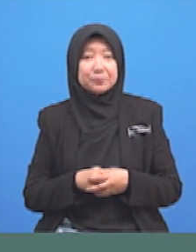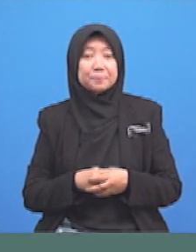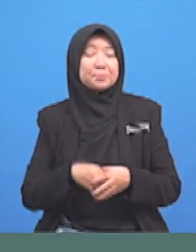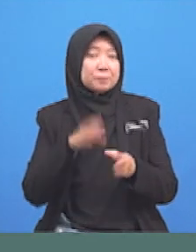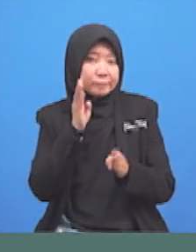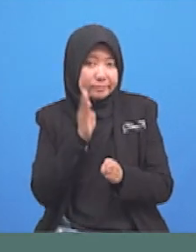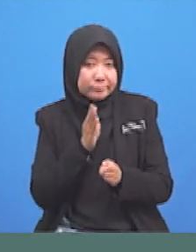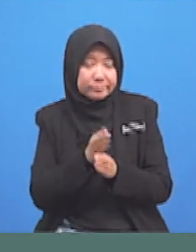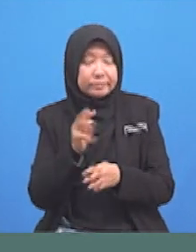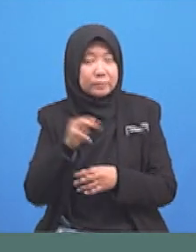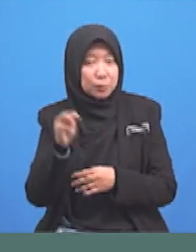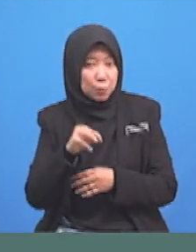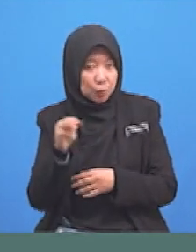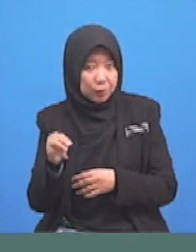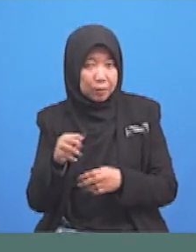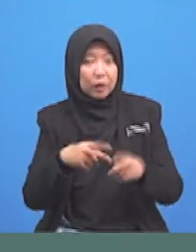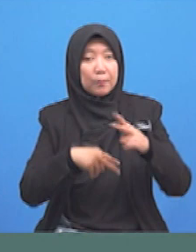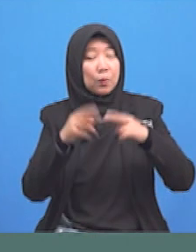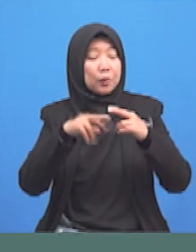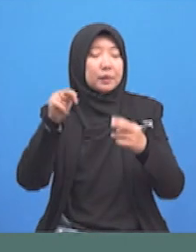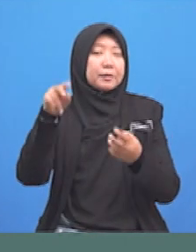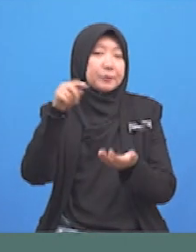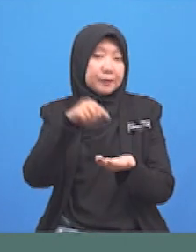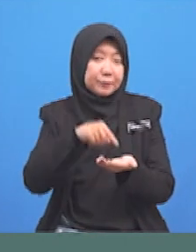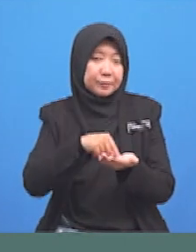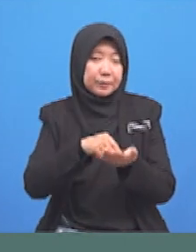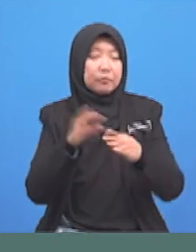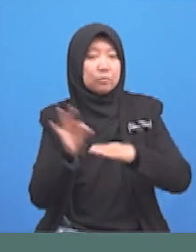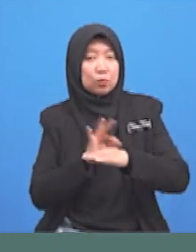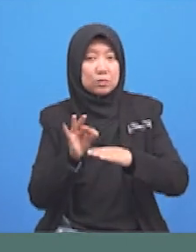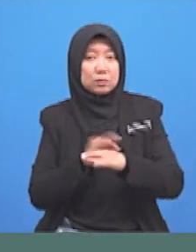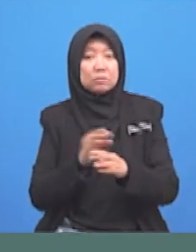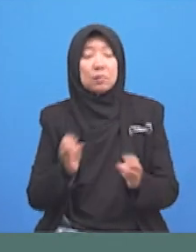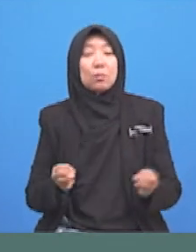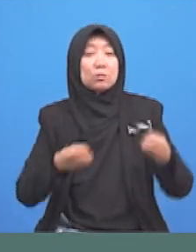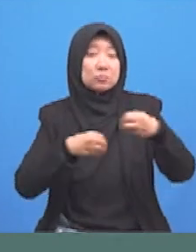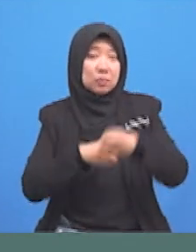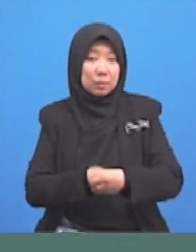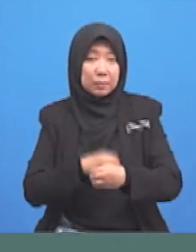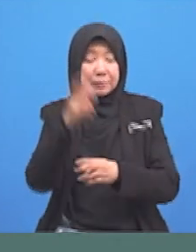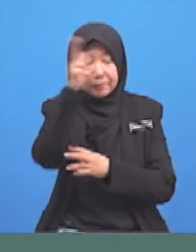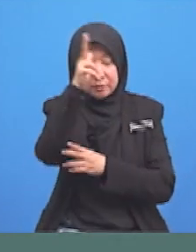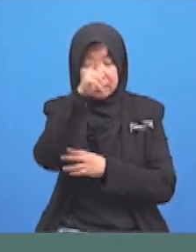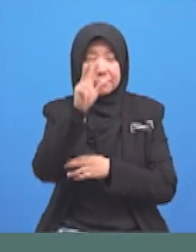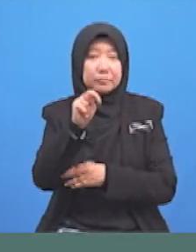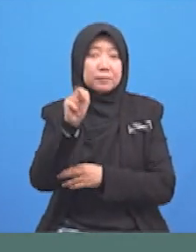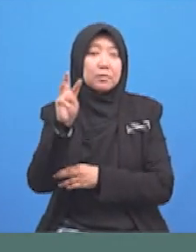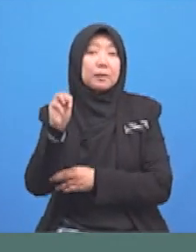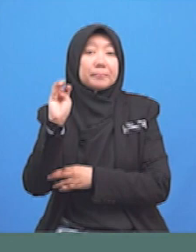Benar, murid-murid. Bangunan ini berfungsi sebagai pejabat kerajaan negeri-negeri Melayu